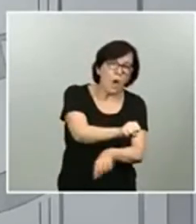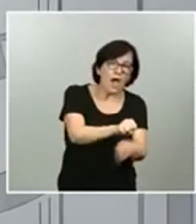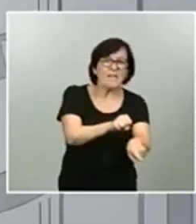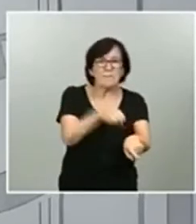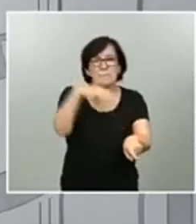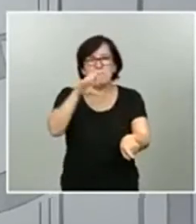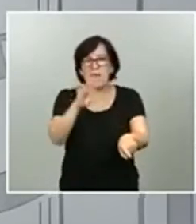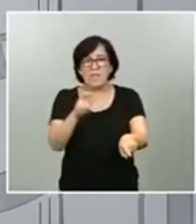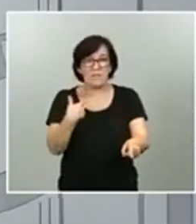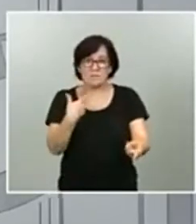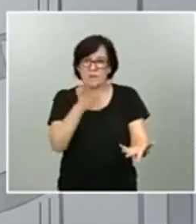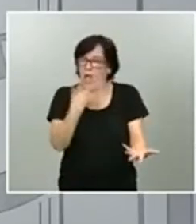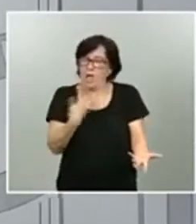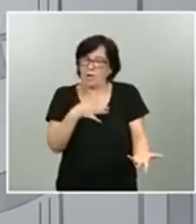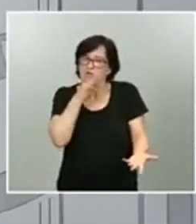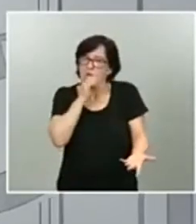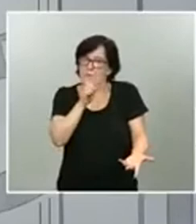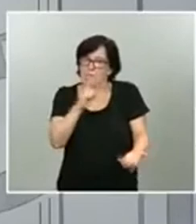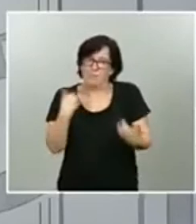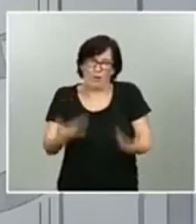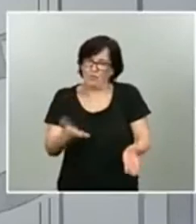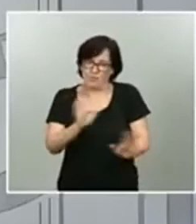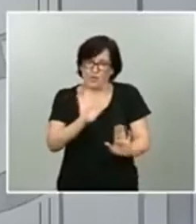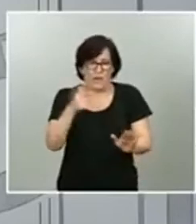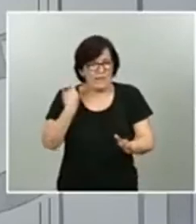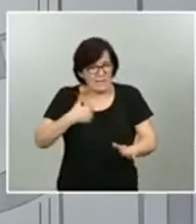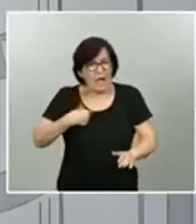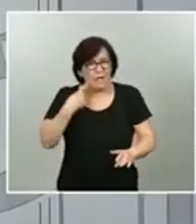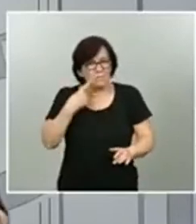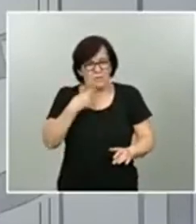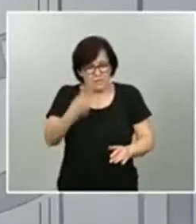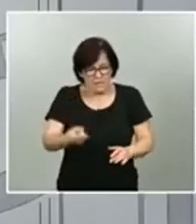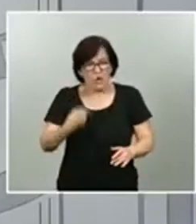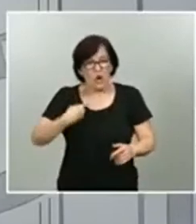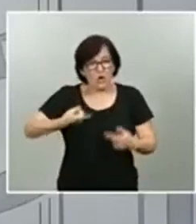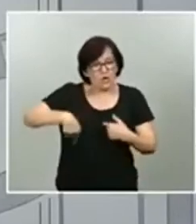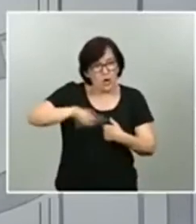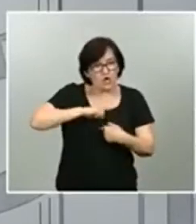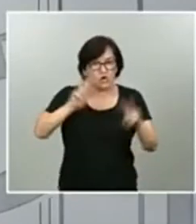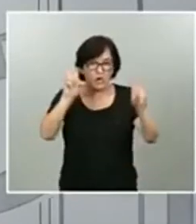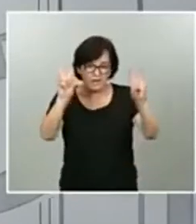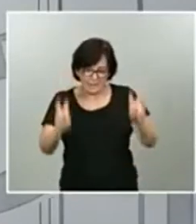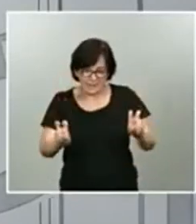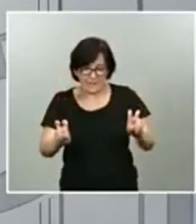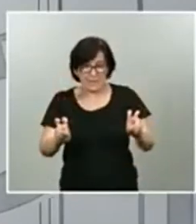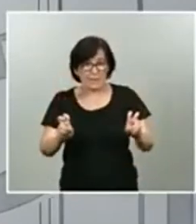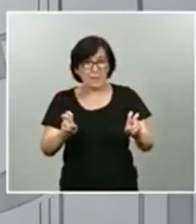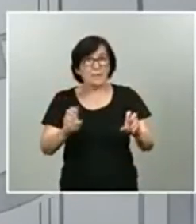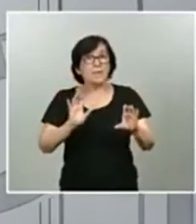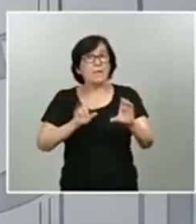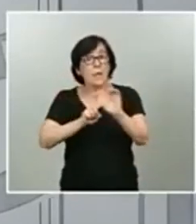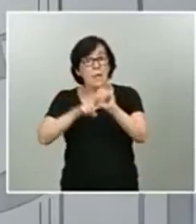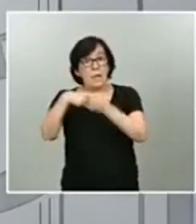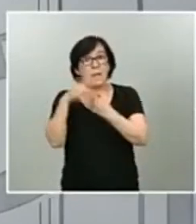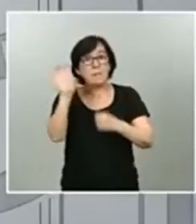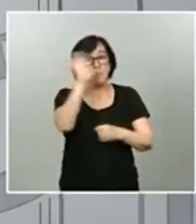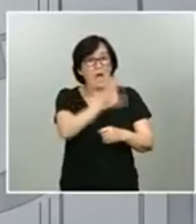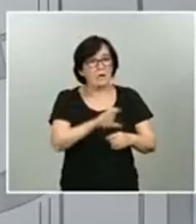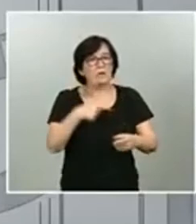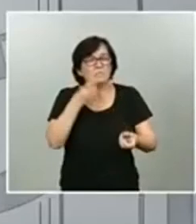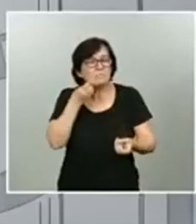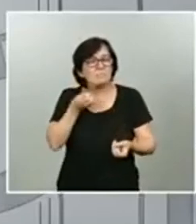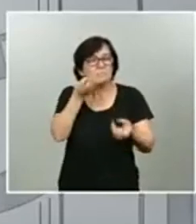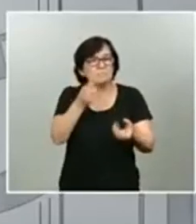es prematuro, no? Noi ci aggiorneremo costantemente con la situazione di contabilità pubblica, resto finanza de los países vamos a ir valuteremo, dando información